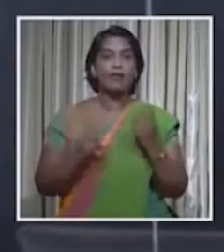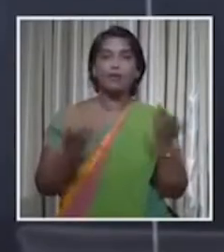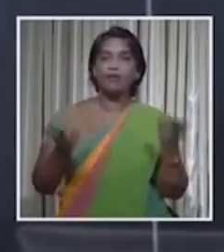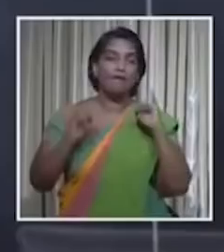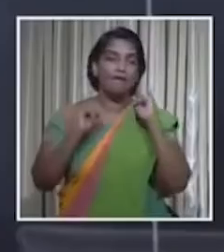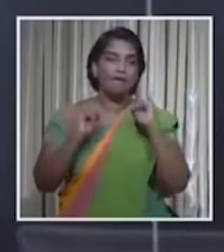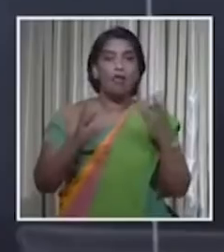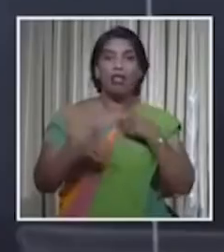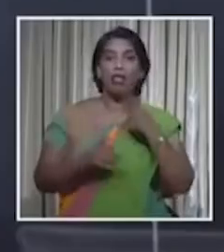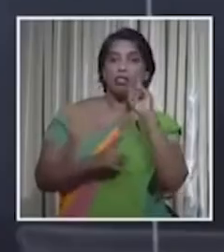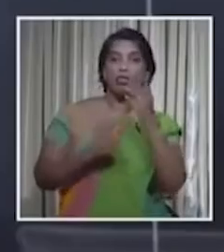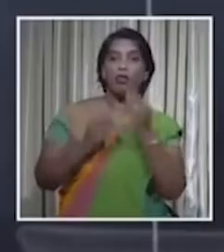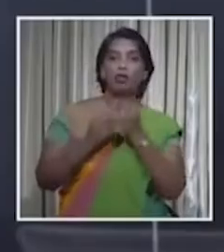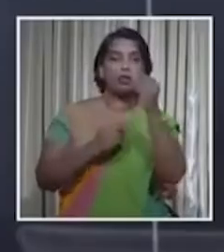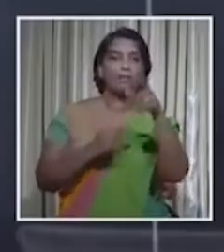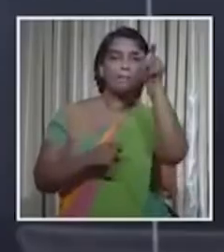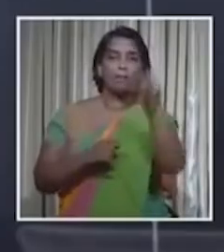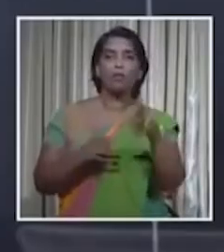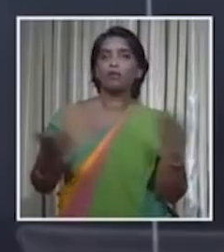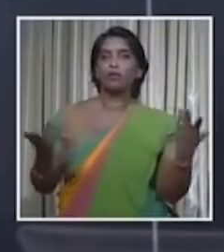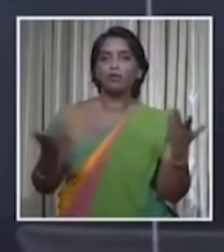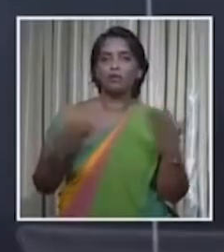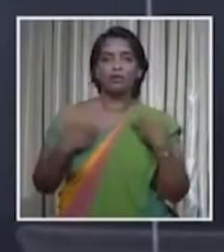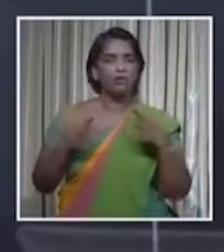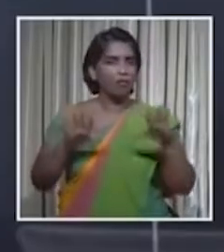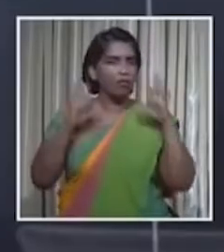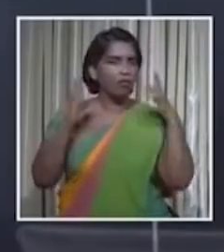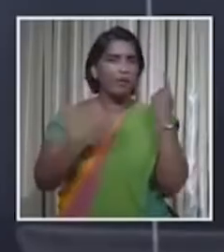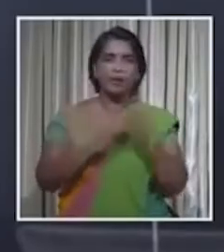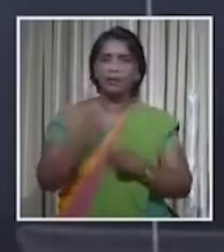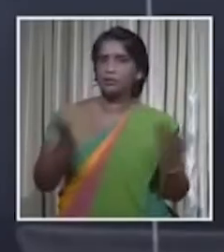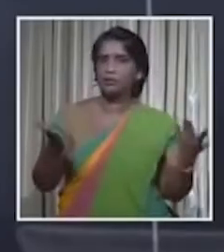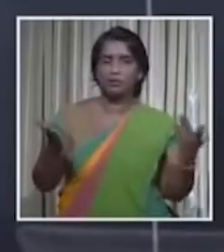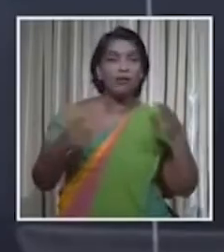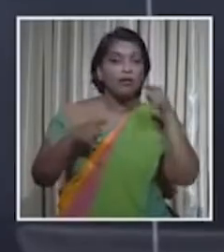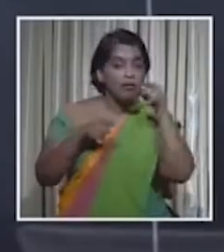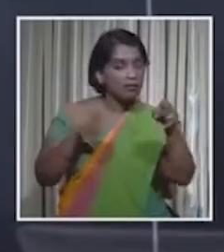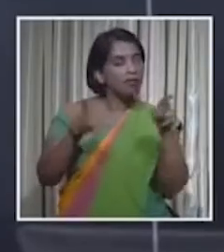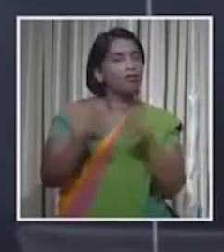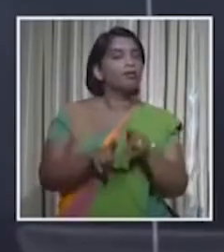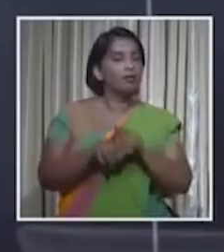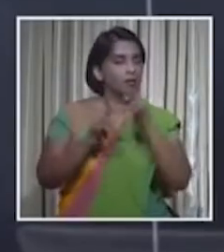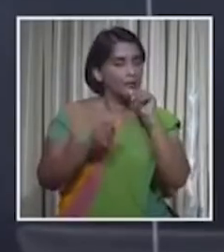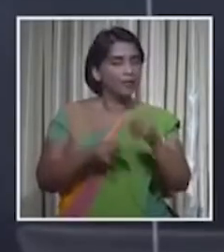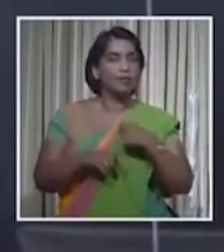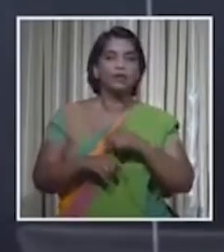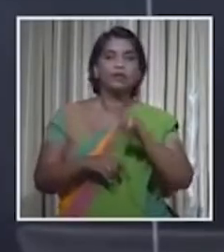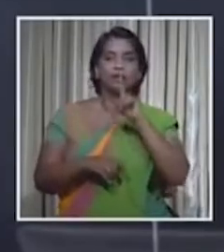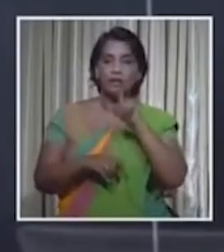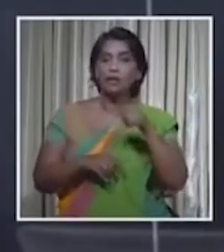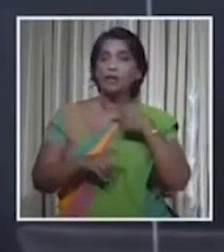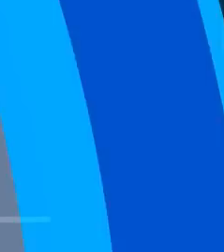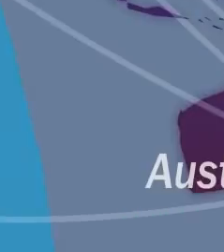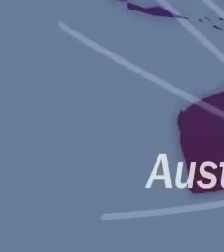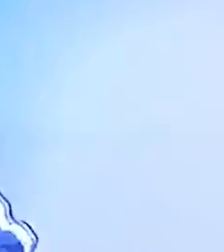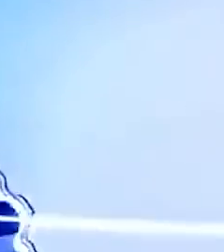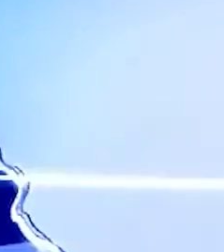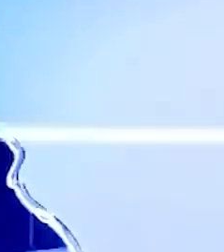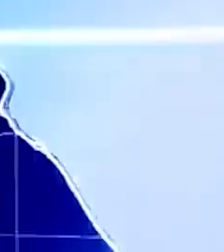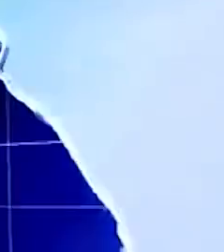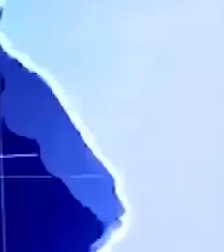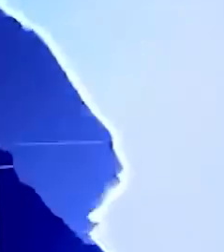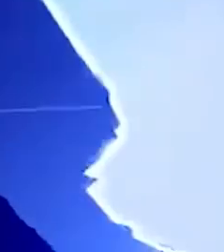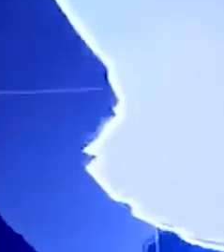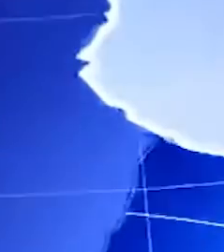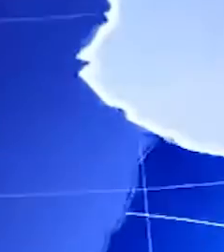பல பலன் தராத செலவுகள் காரணமாக நாடு பொருளாதார ரீதியாக அழிவின் விளிம்புக்கு சென்றுள்ளது என்றும் அவர் மேலும் குறிப்பிட்டுள்ளார்.